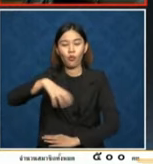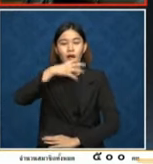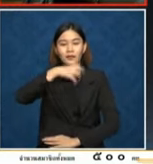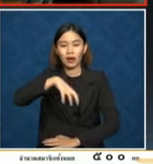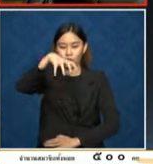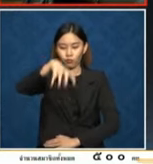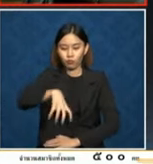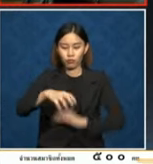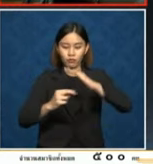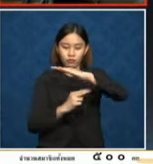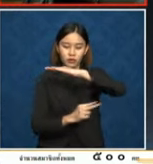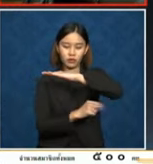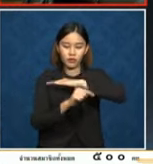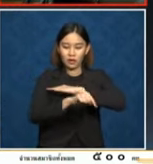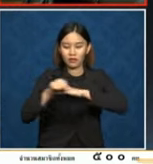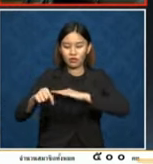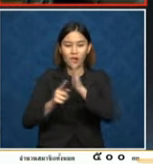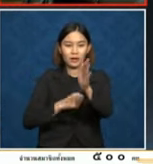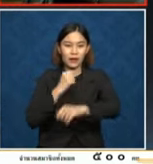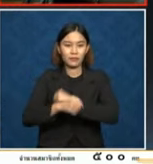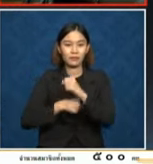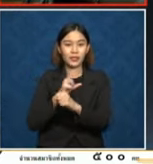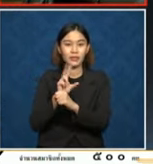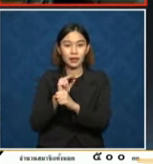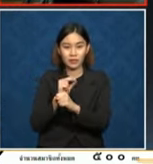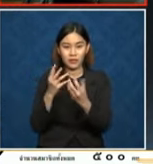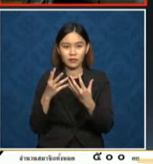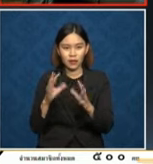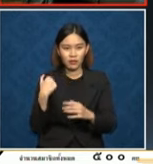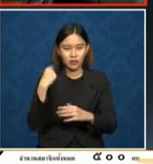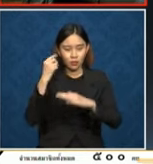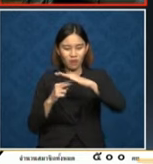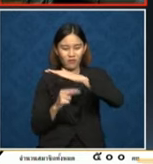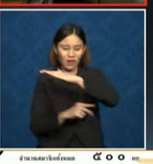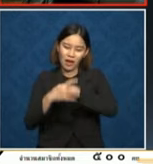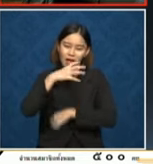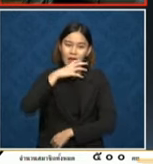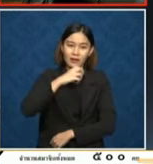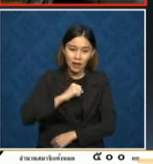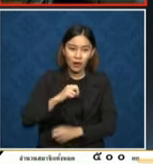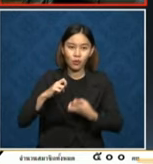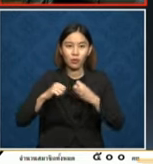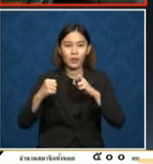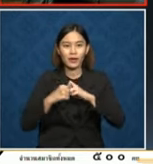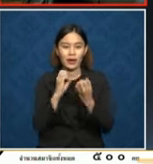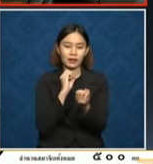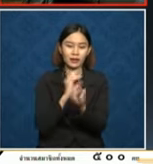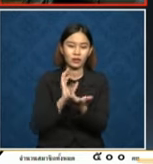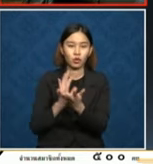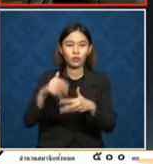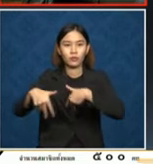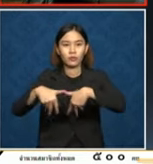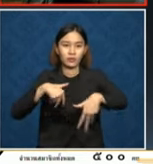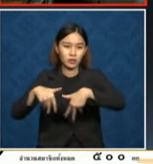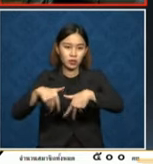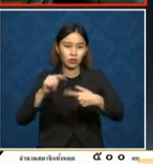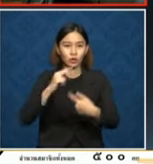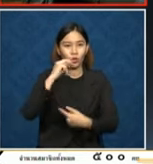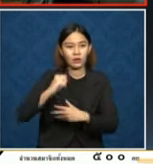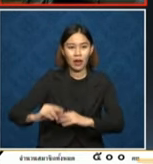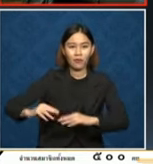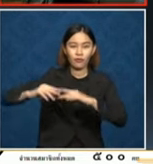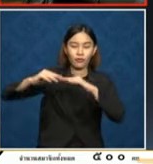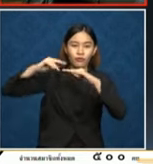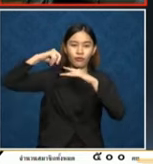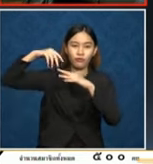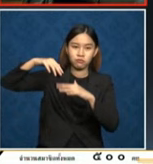างสภาพของสะพานนี้ใช้มา30กว่าปีแล้วก็มีความชำรุดทรุดโทรมเกิดปัญหาความเดือดร้อนของพี่น้องประชาชนจากน้ำหลากในต้น